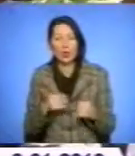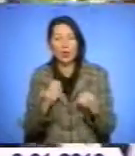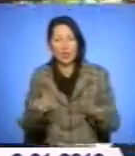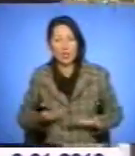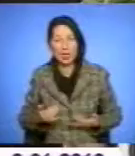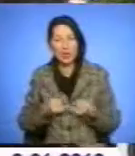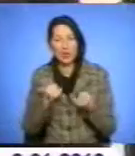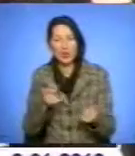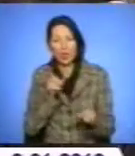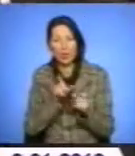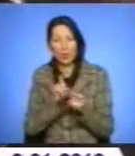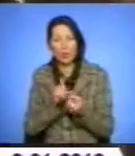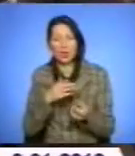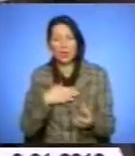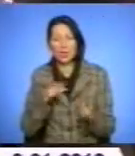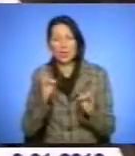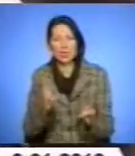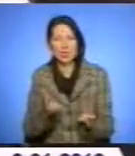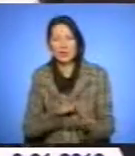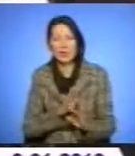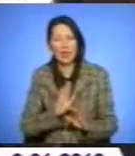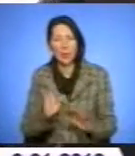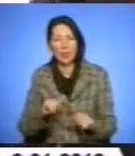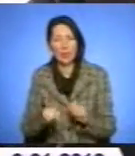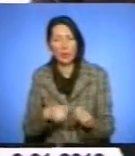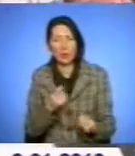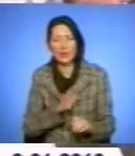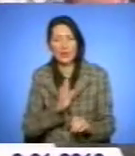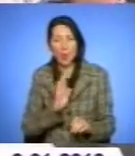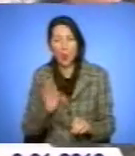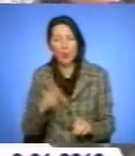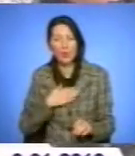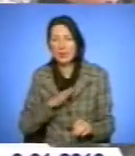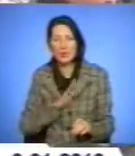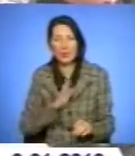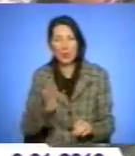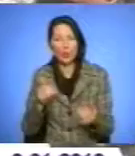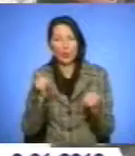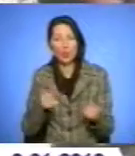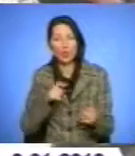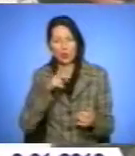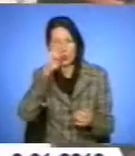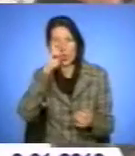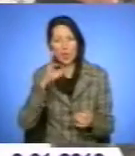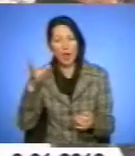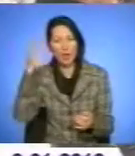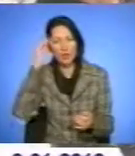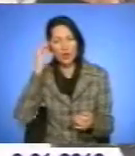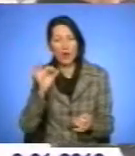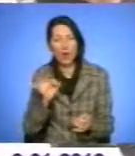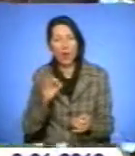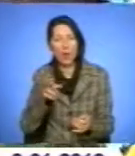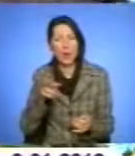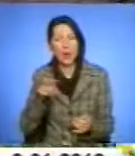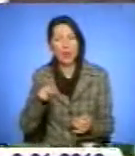боротьбі. Наші жертви не були даремними. Не було нас, не було б сьогоднішньої держави, бажав Омелян Польовий.